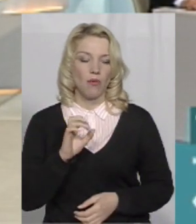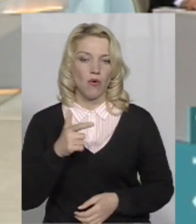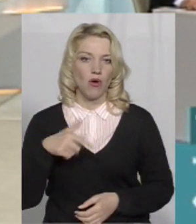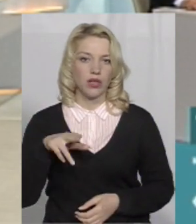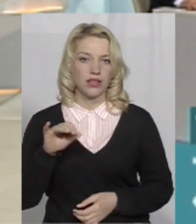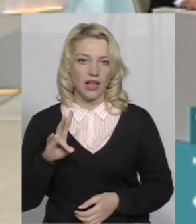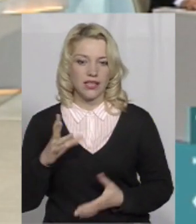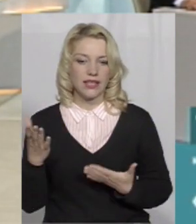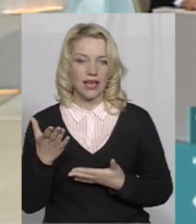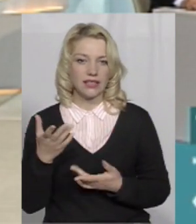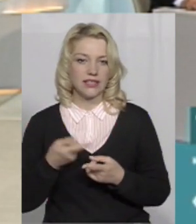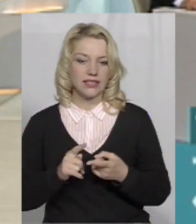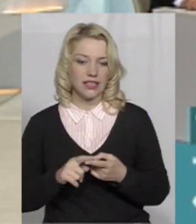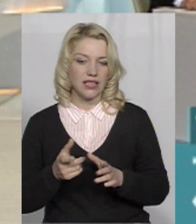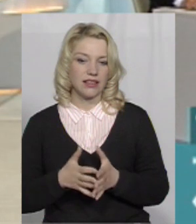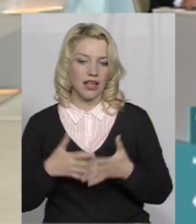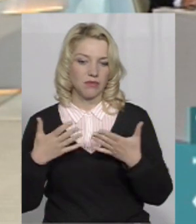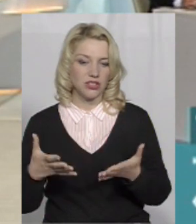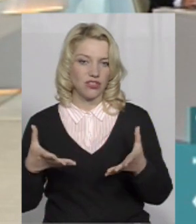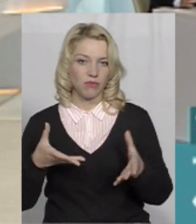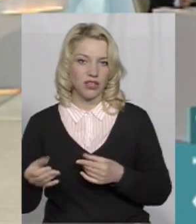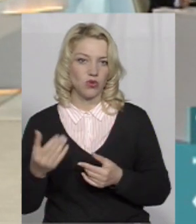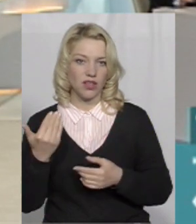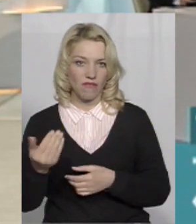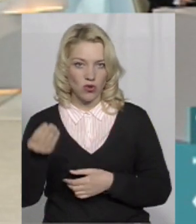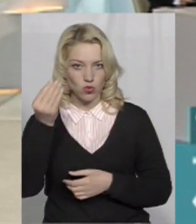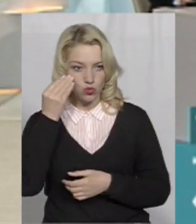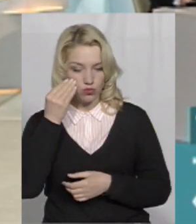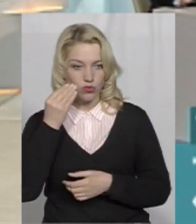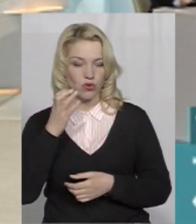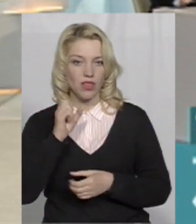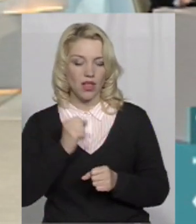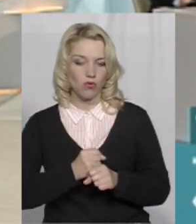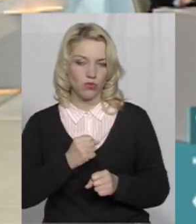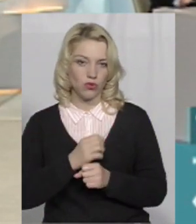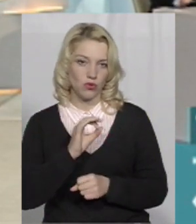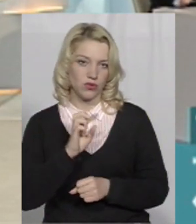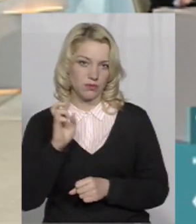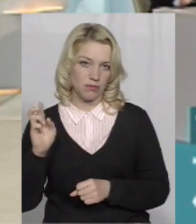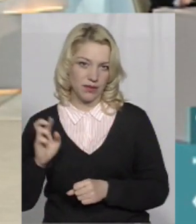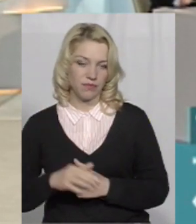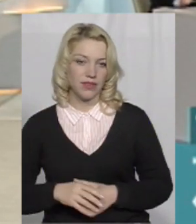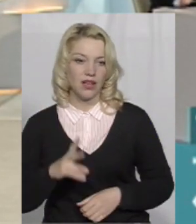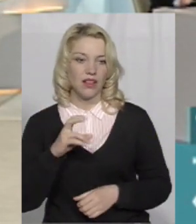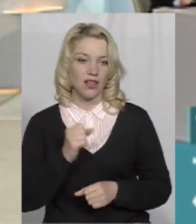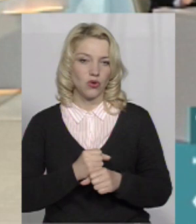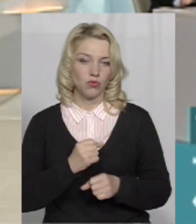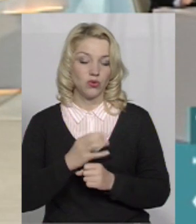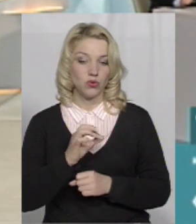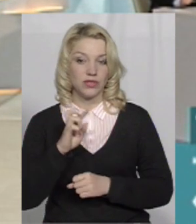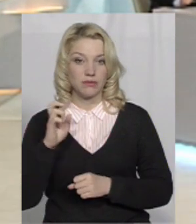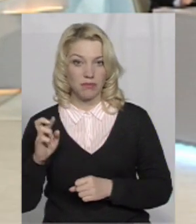Богдане, які з них найбільше вплинуть, на вашу думку, на роботу ОСББ? На роботу ОСББ?